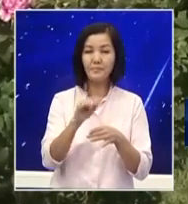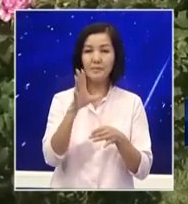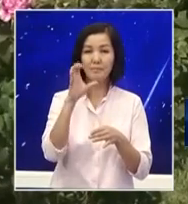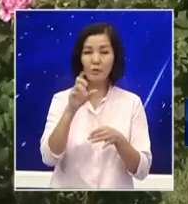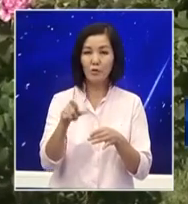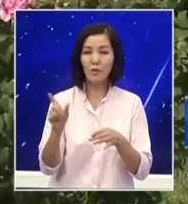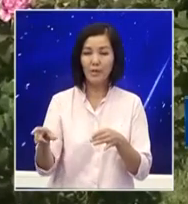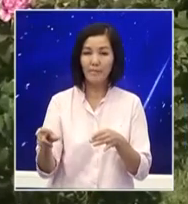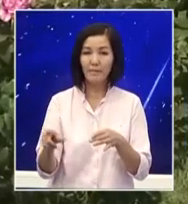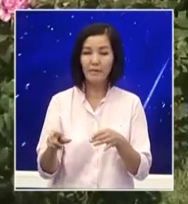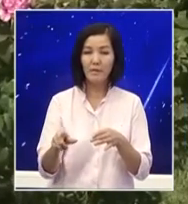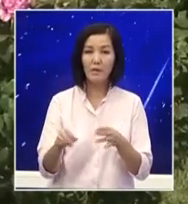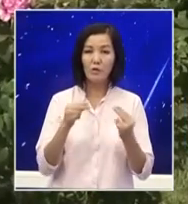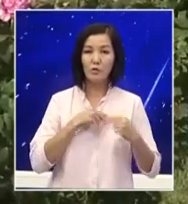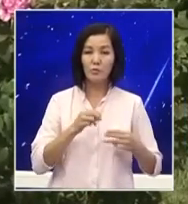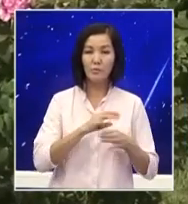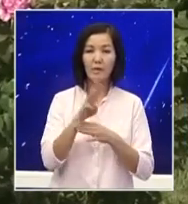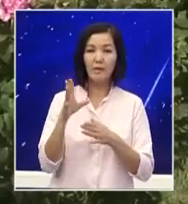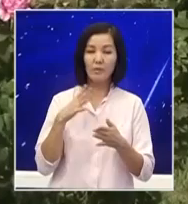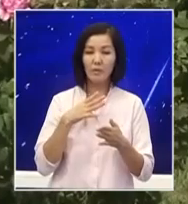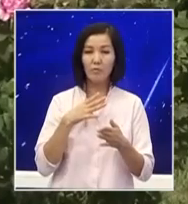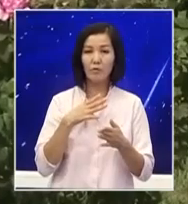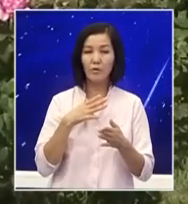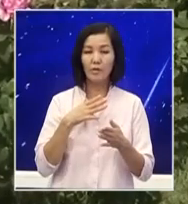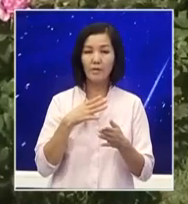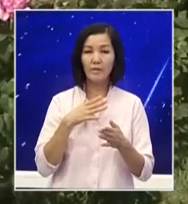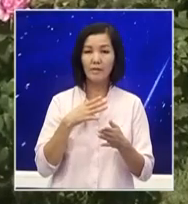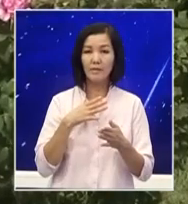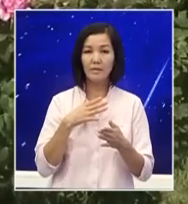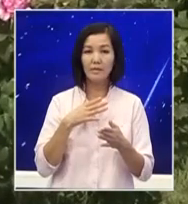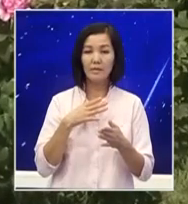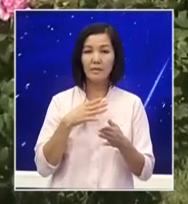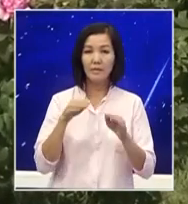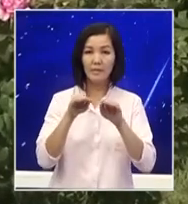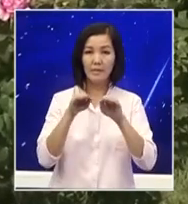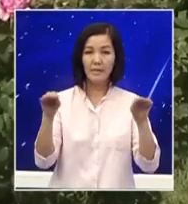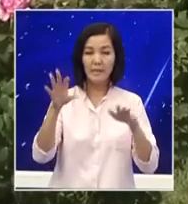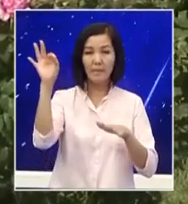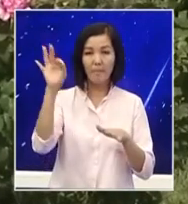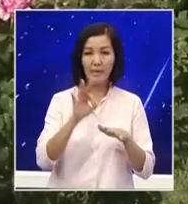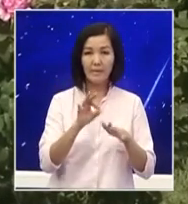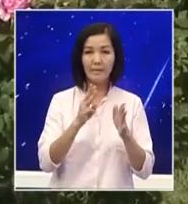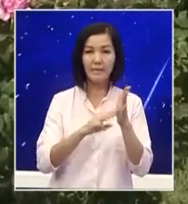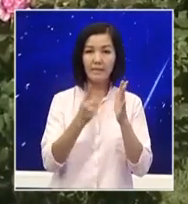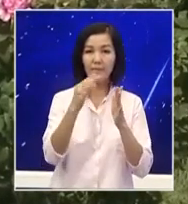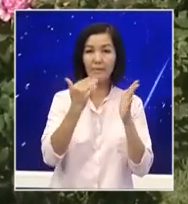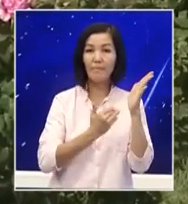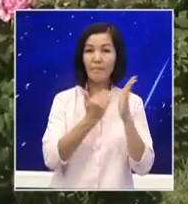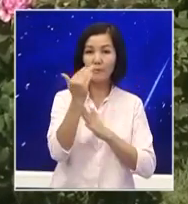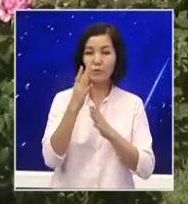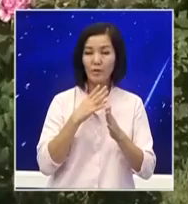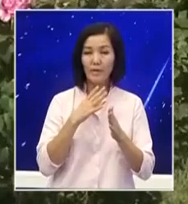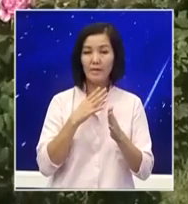2500-дай адам жұмыспен қамтылып отыр. Бұл дегеніміз көрсеткіш пайызымыз 81%-дан жоғары болып